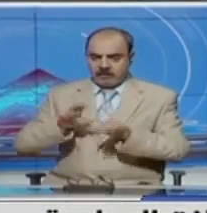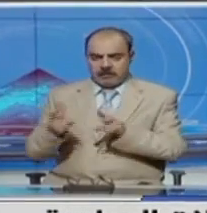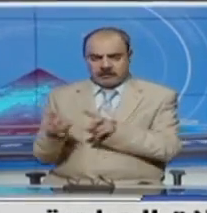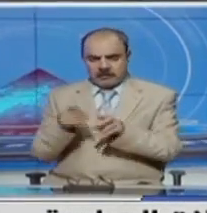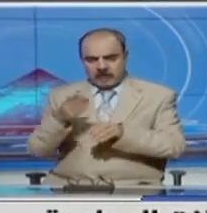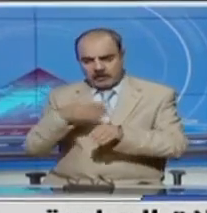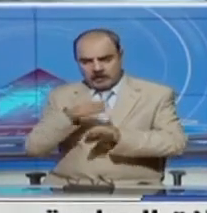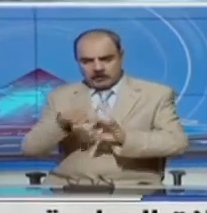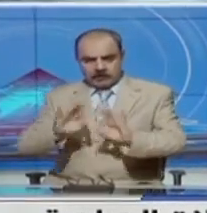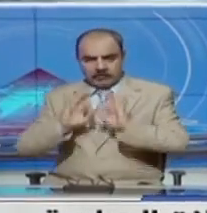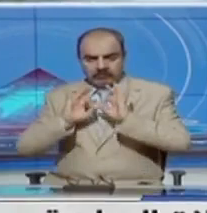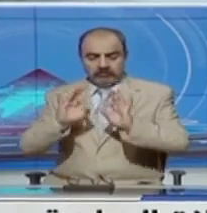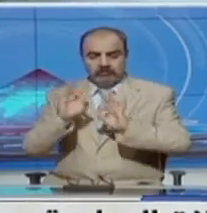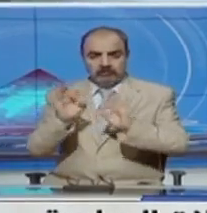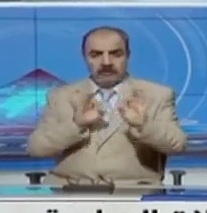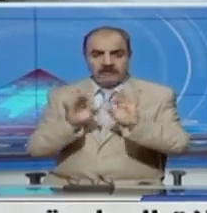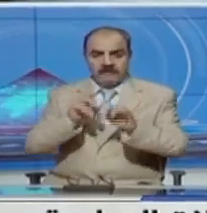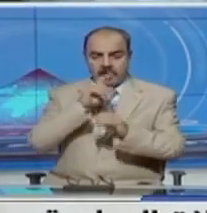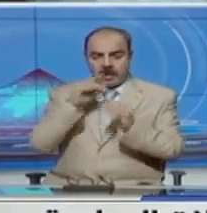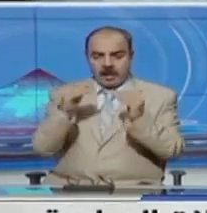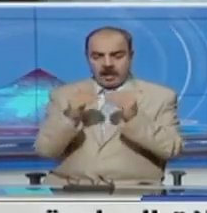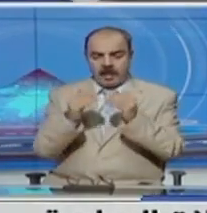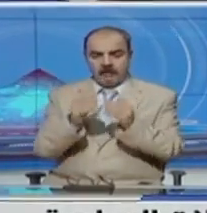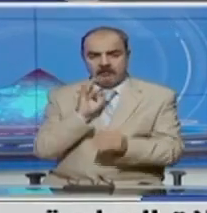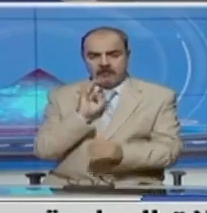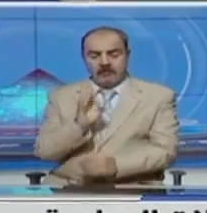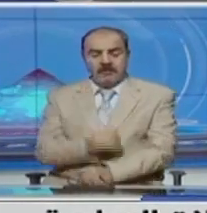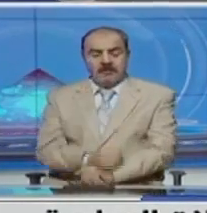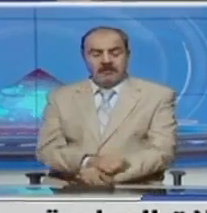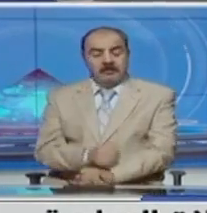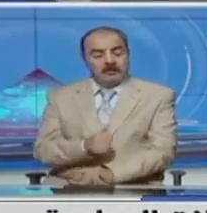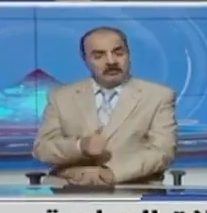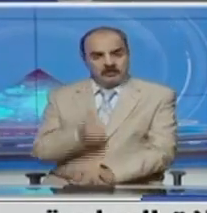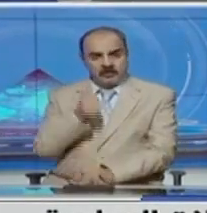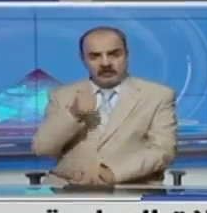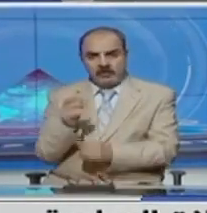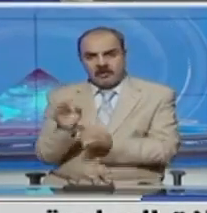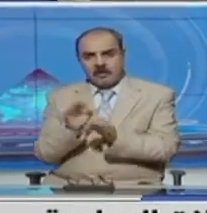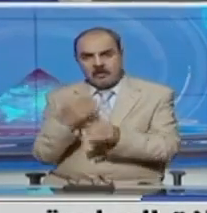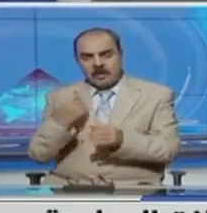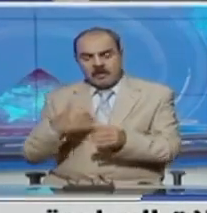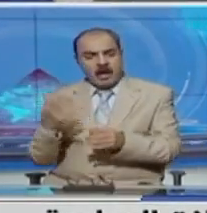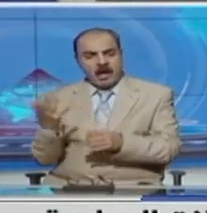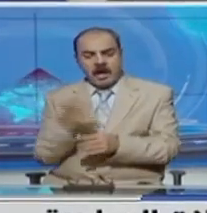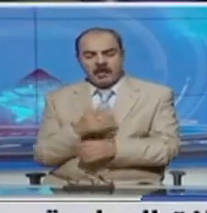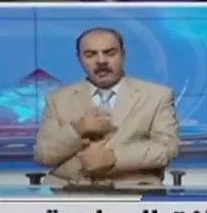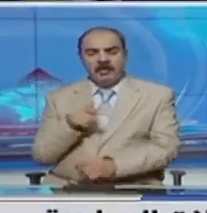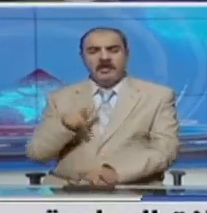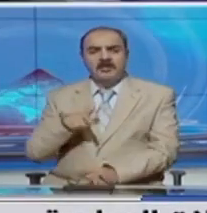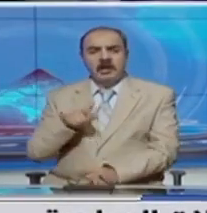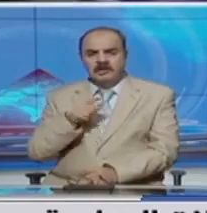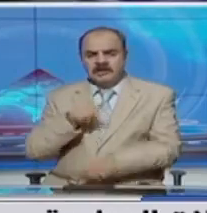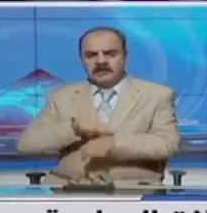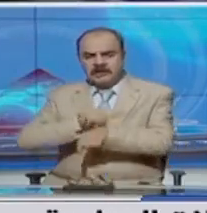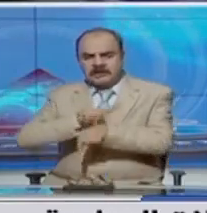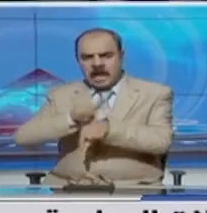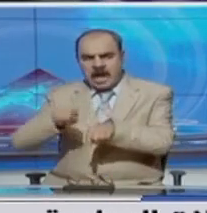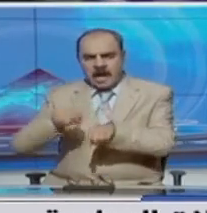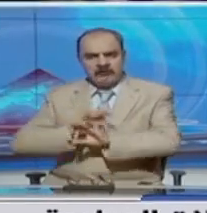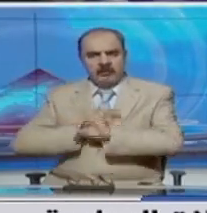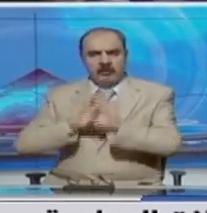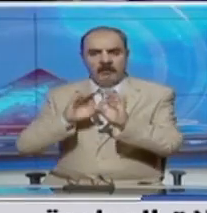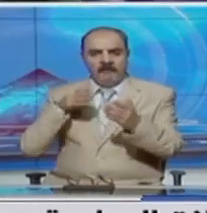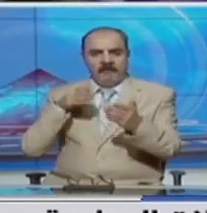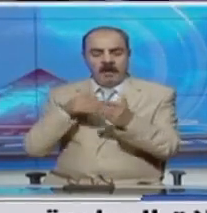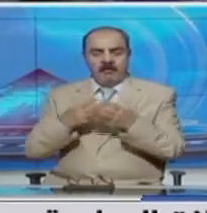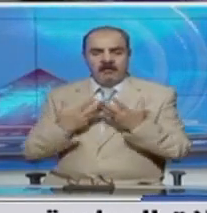التدخلات الجراحية وفقا لمعايير الجودة العالمية، والذي قام بإجراء تلك الجراحة لأكثر من 16 ساعة كاملة والتي